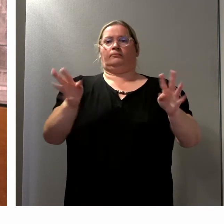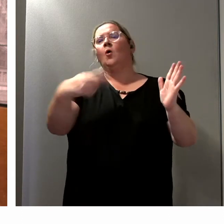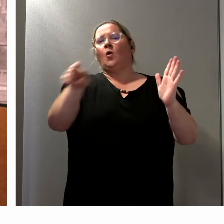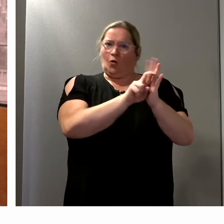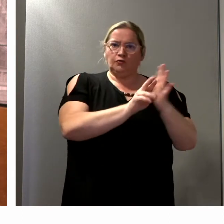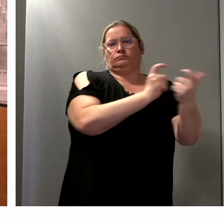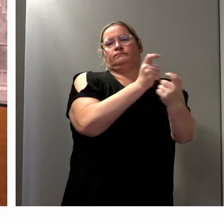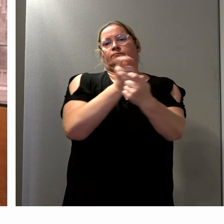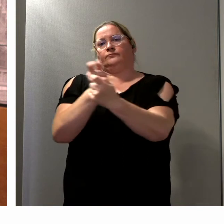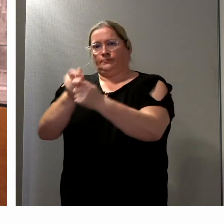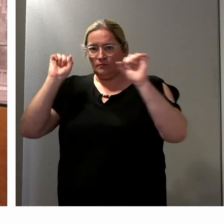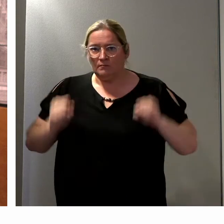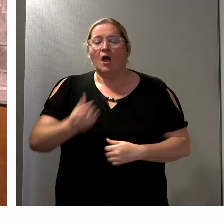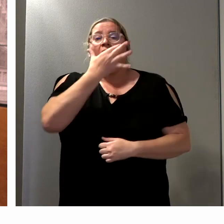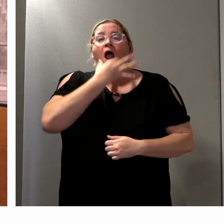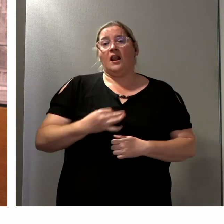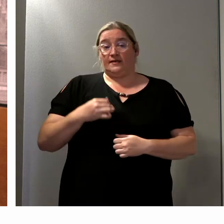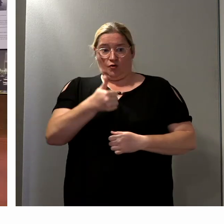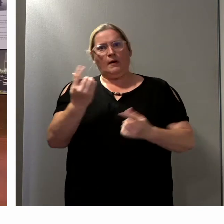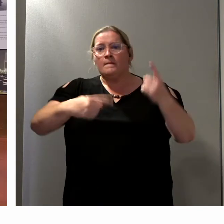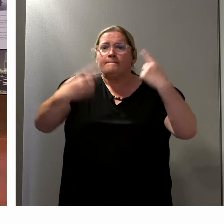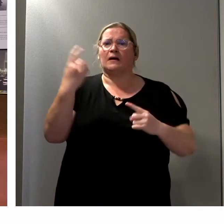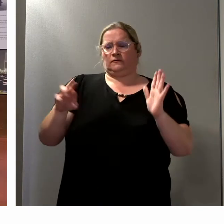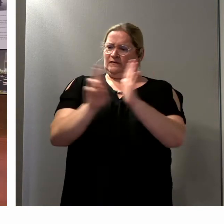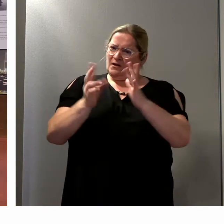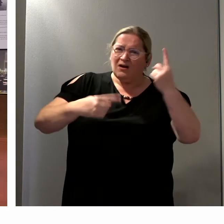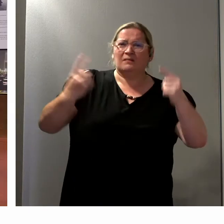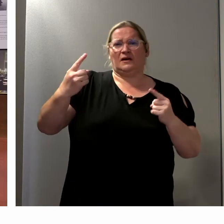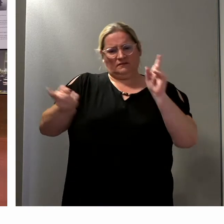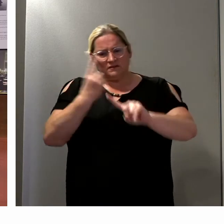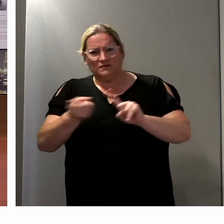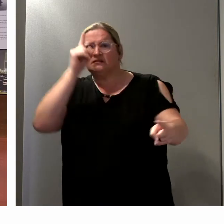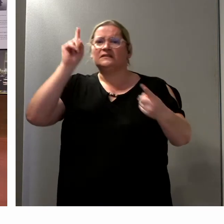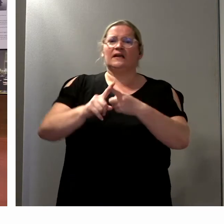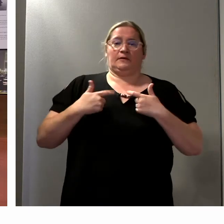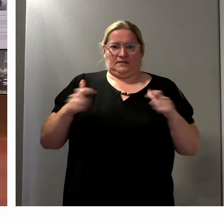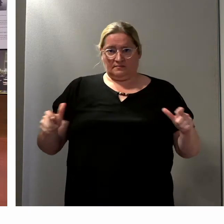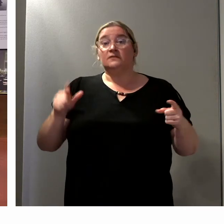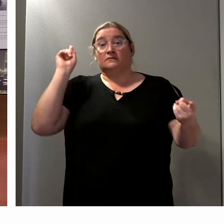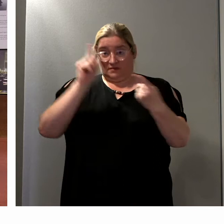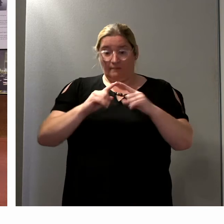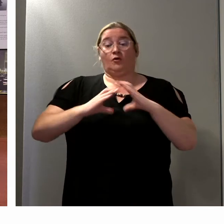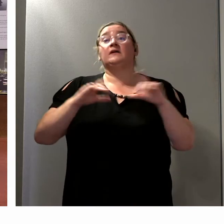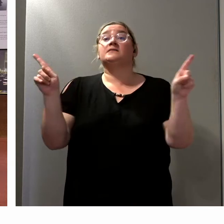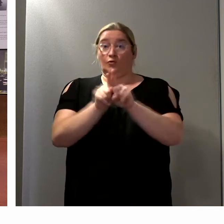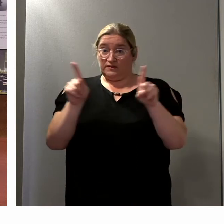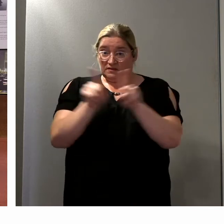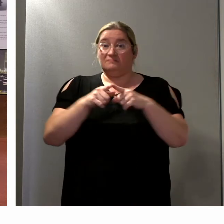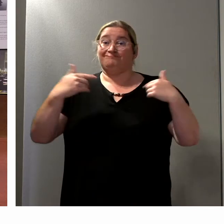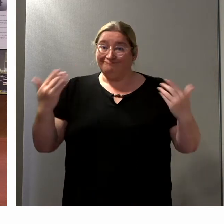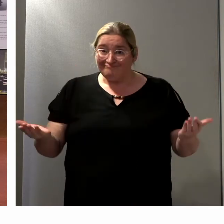et devenir du coup les référents, les spécialistes de l'accessibilité, et en l'occurrence de la communication